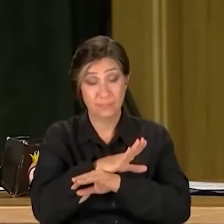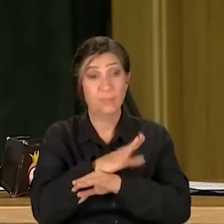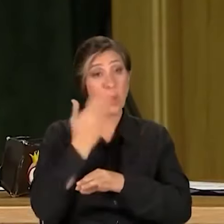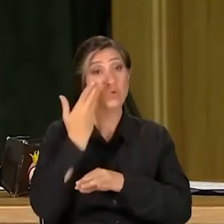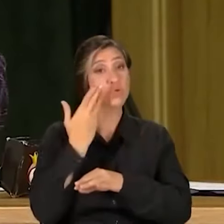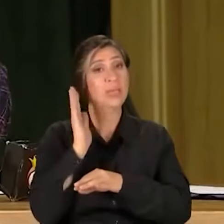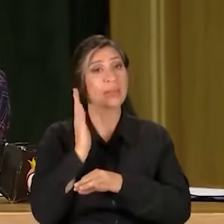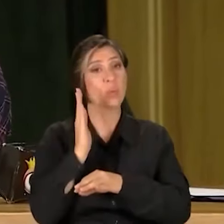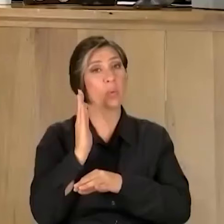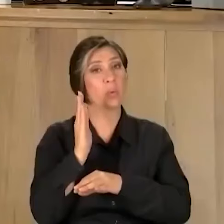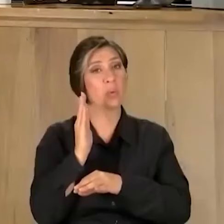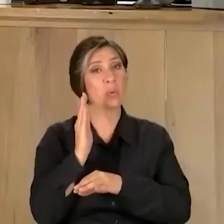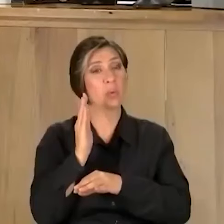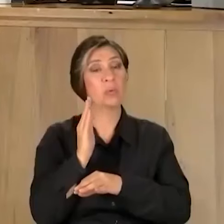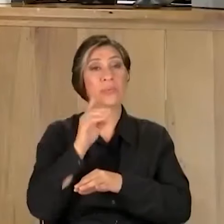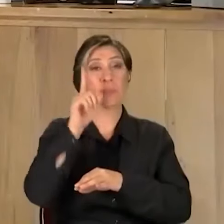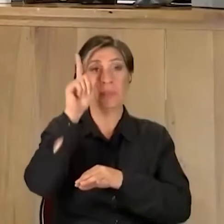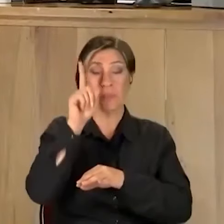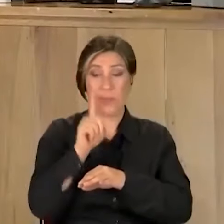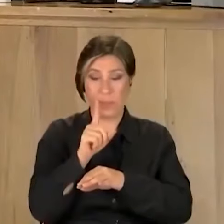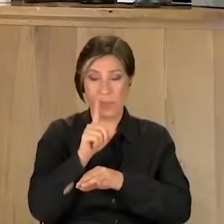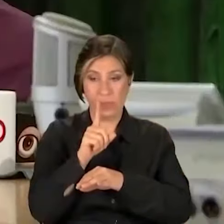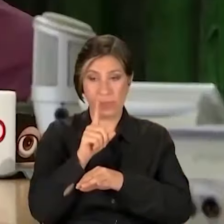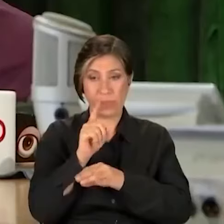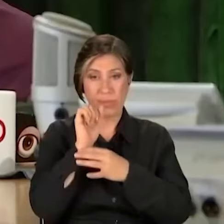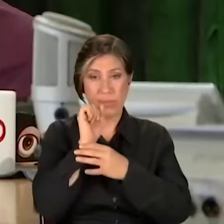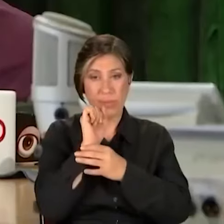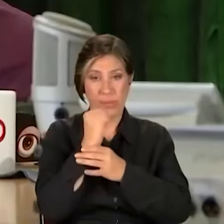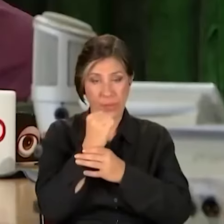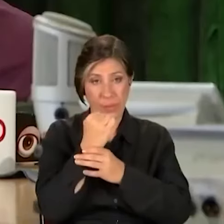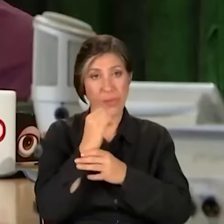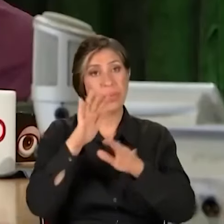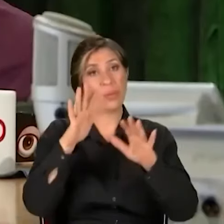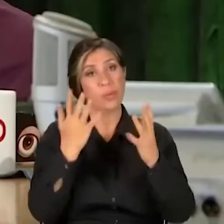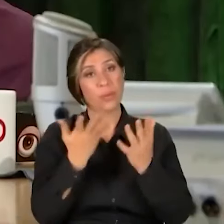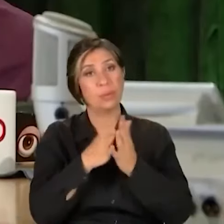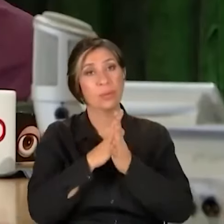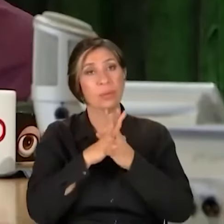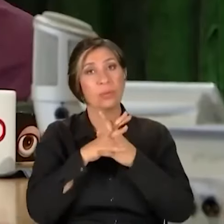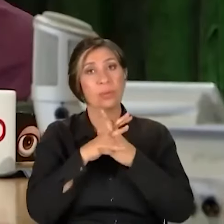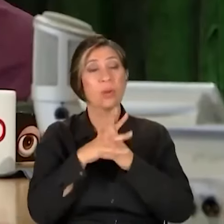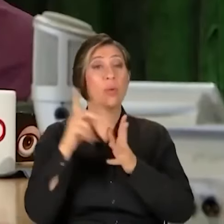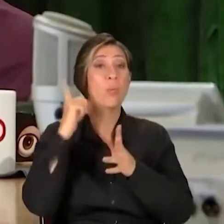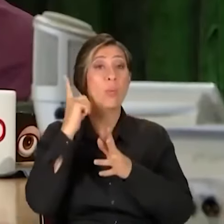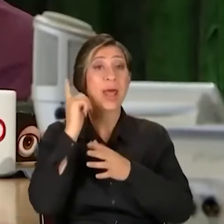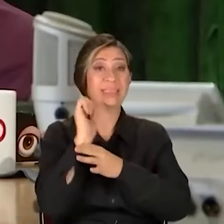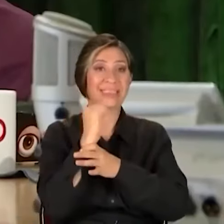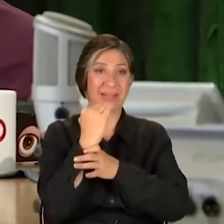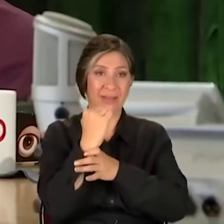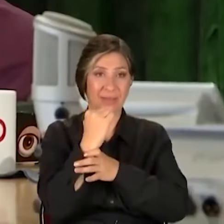aslında hoşuma gidiyor. Çünkü ilk başta sanatta ya da popüler sanatta diyelim. Popüler sanat tırnak